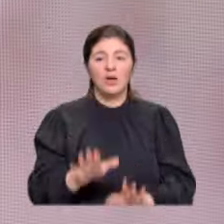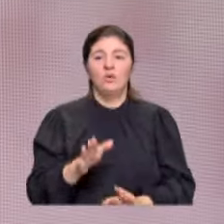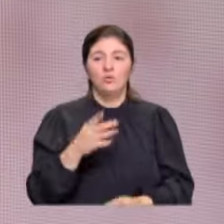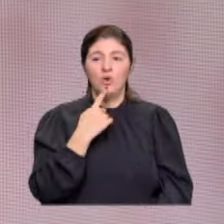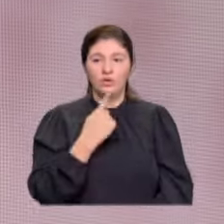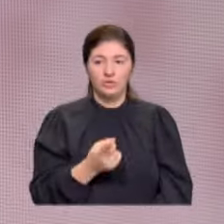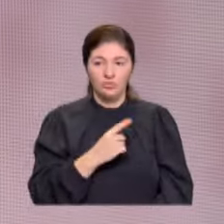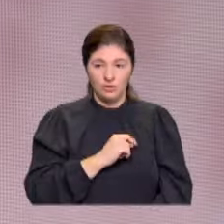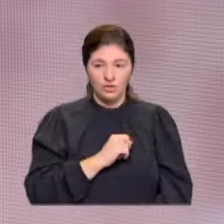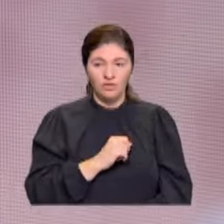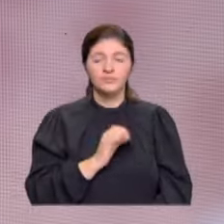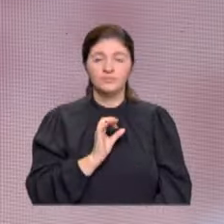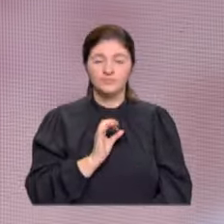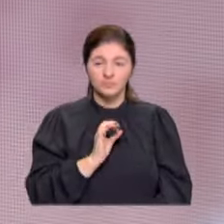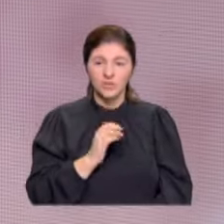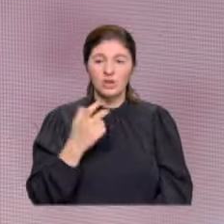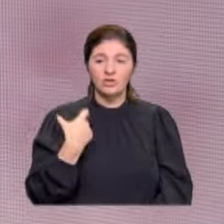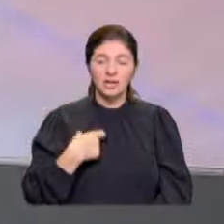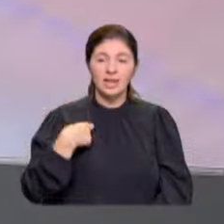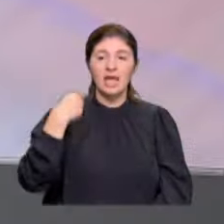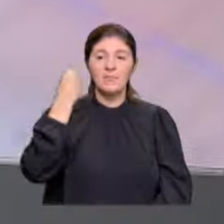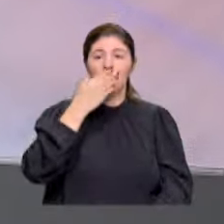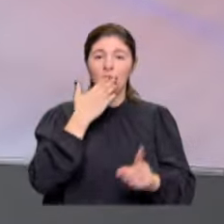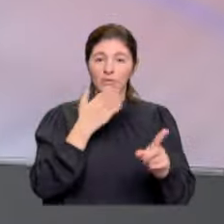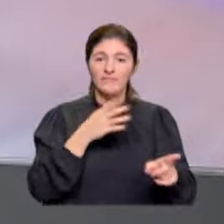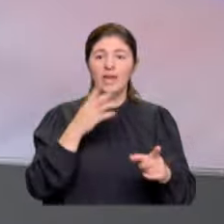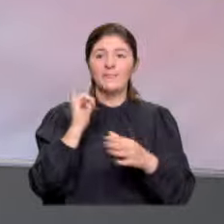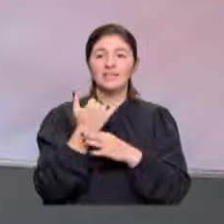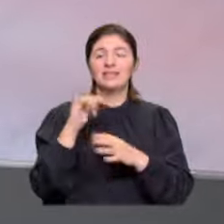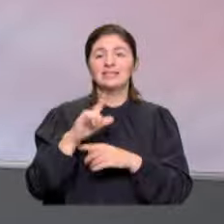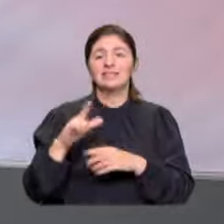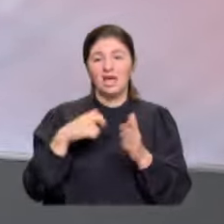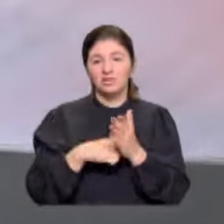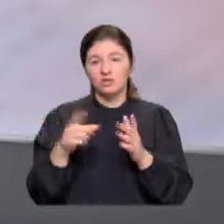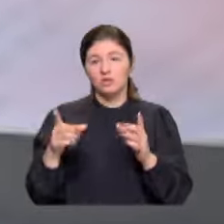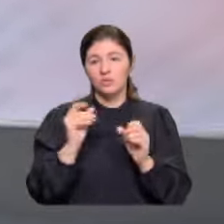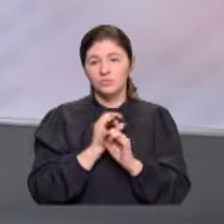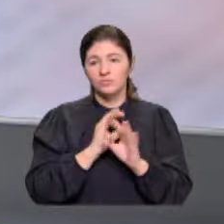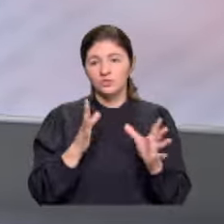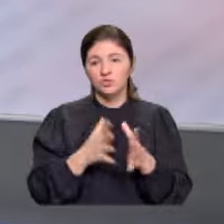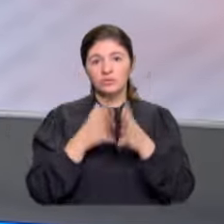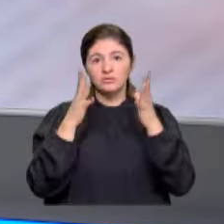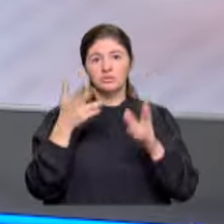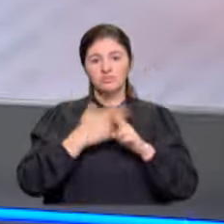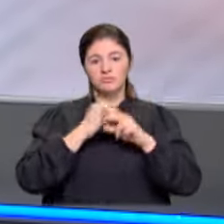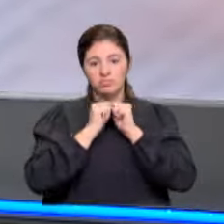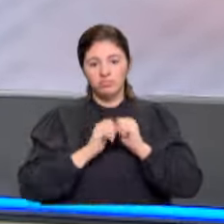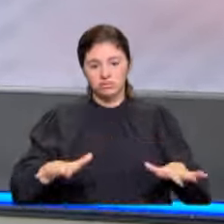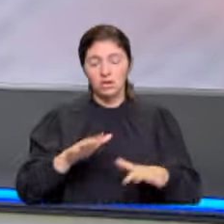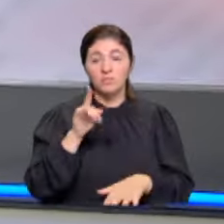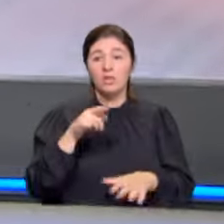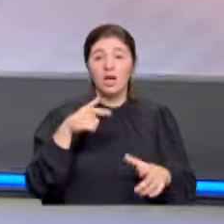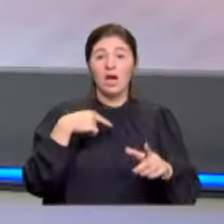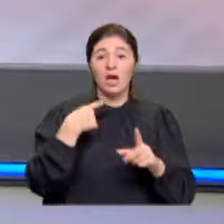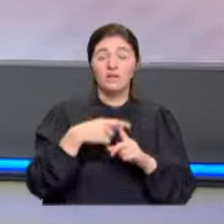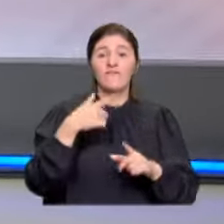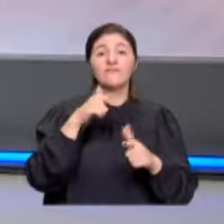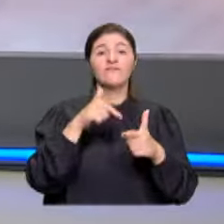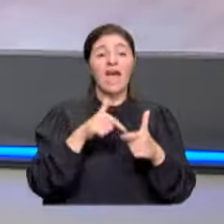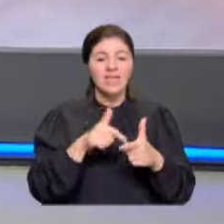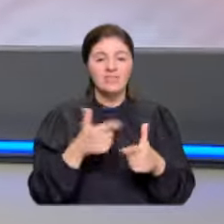sözlerine devam etti özellikle İmam Hatip ve meslek liseleri adına müthiş bir büyüme var Ve bunun yanı sıra fen liseleri